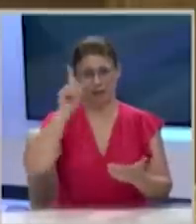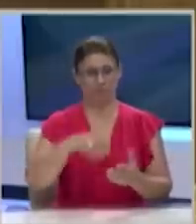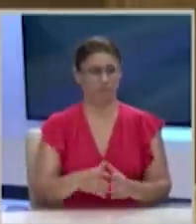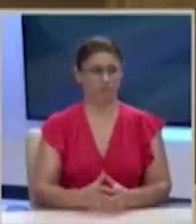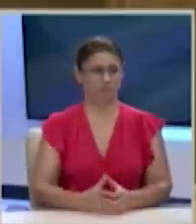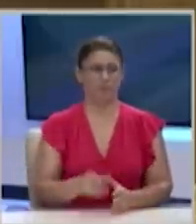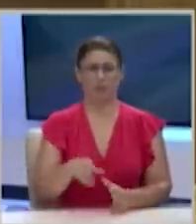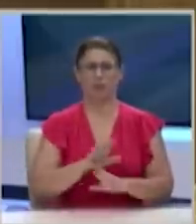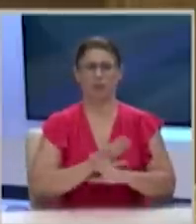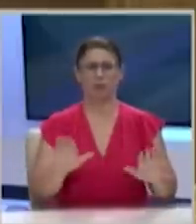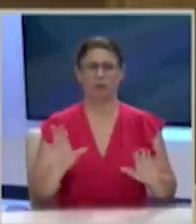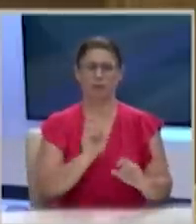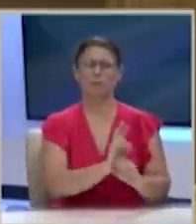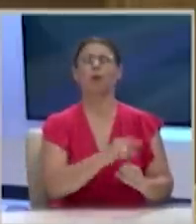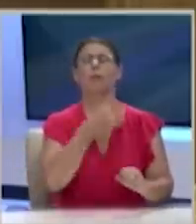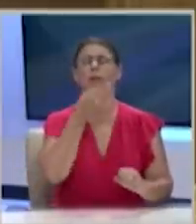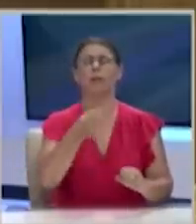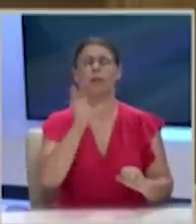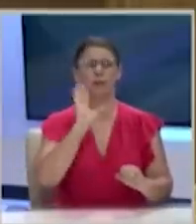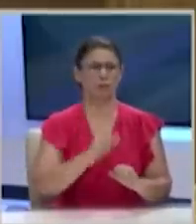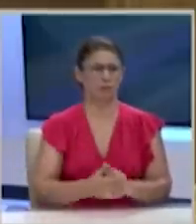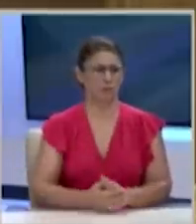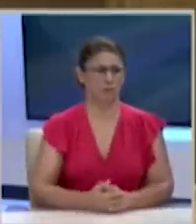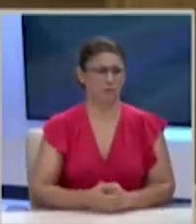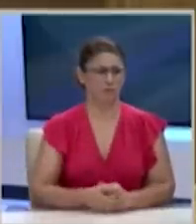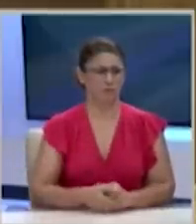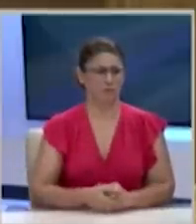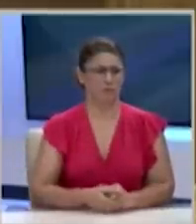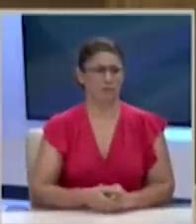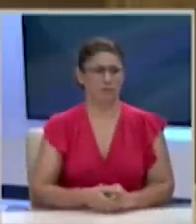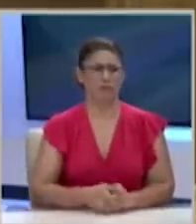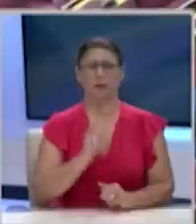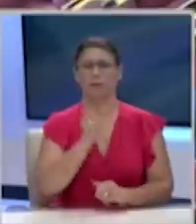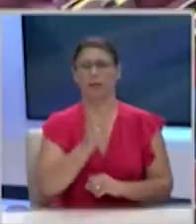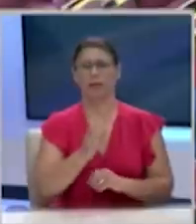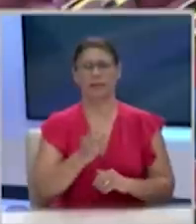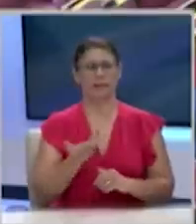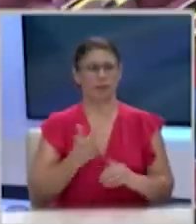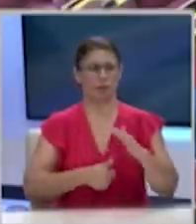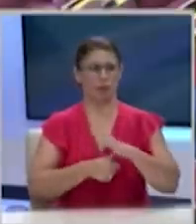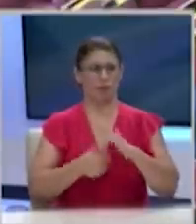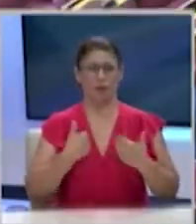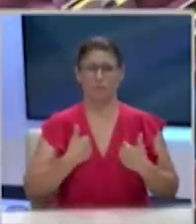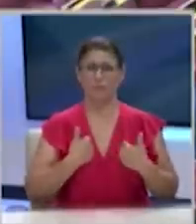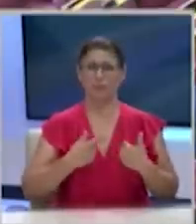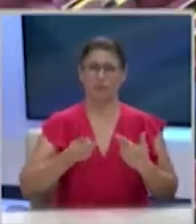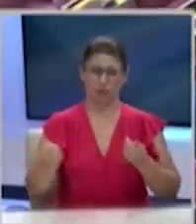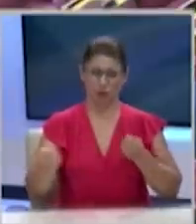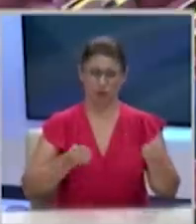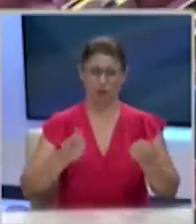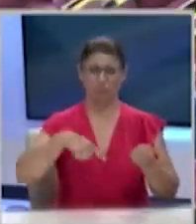Και εδώ θα τελειώσω, δεν θα τα πω τα υπόλοιπα. Για να μην μου κάνει κριτική και ο πρόεδρος. Εμείς κάναμε μία ημερίδα στην